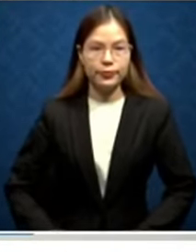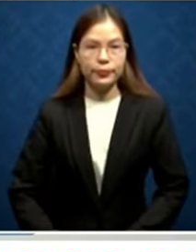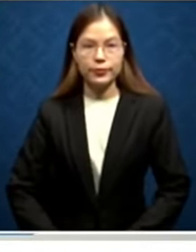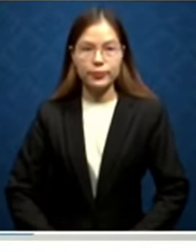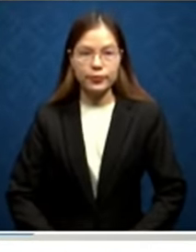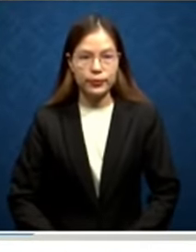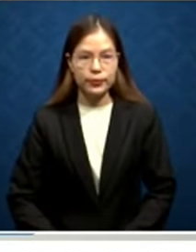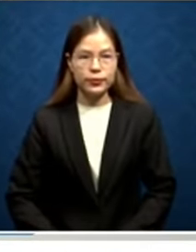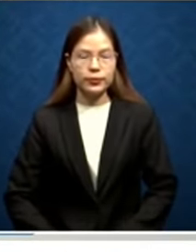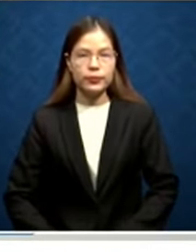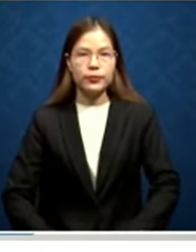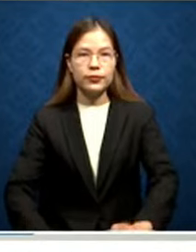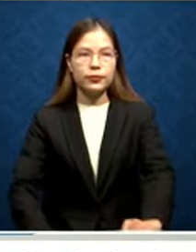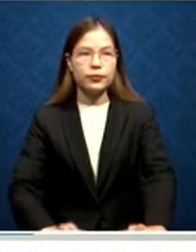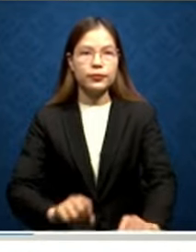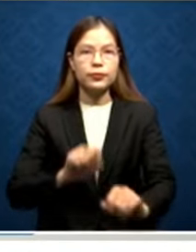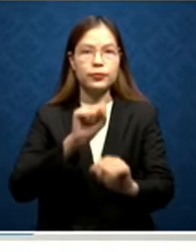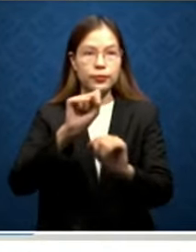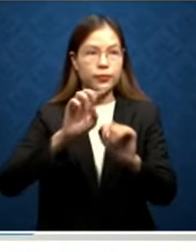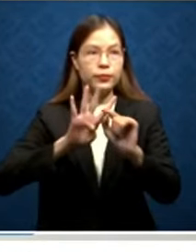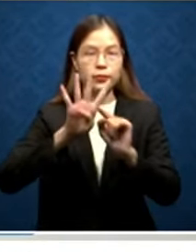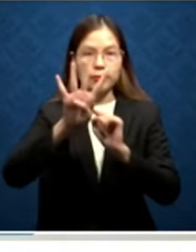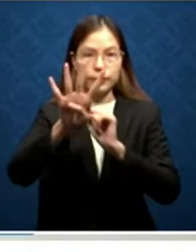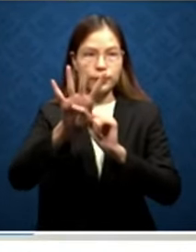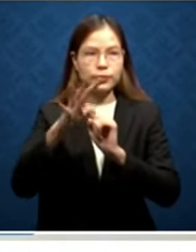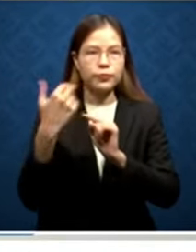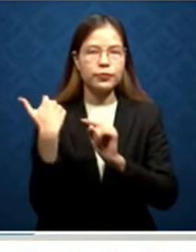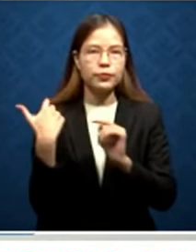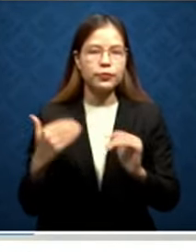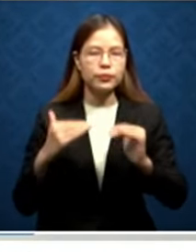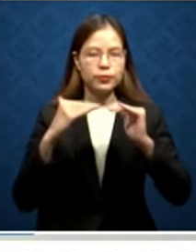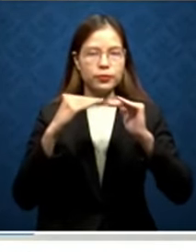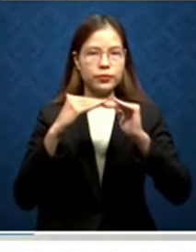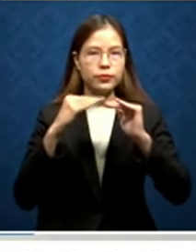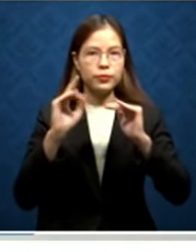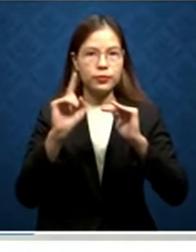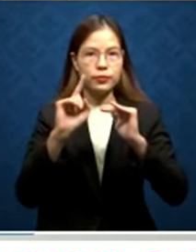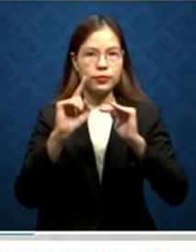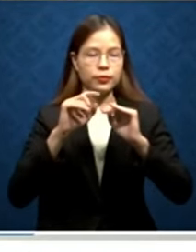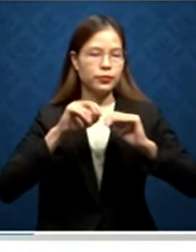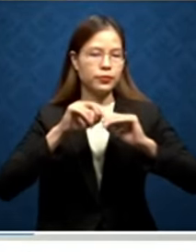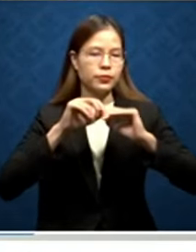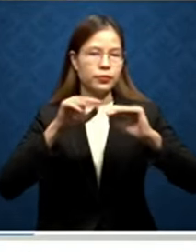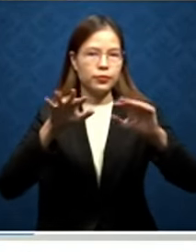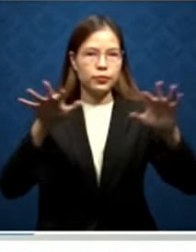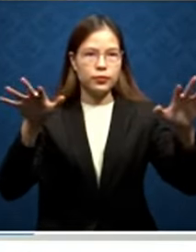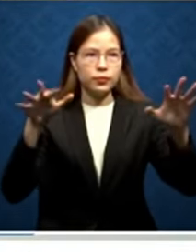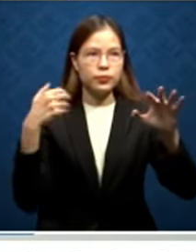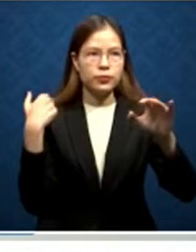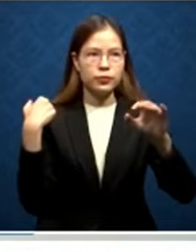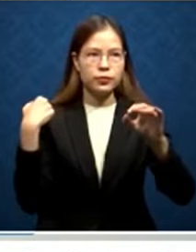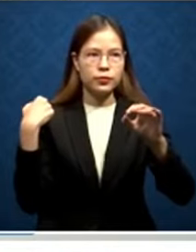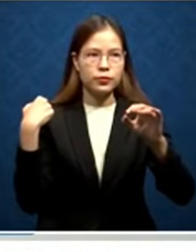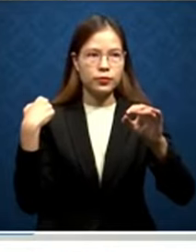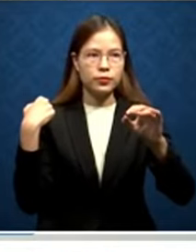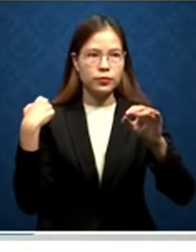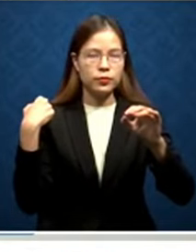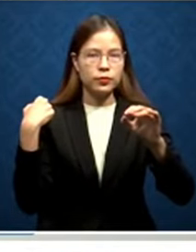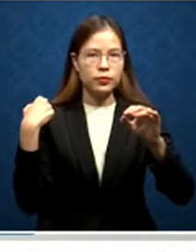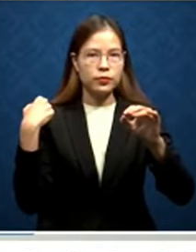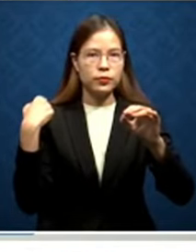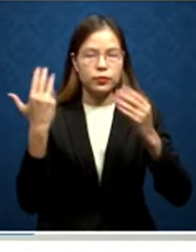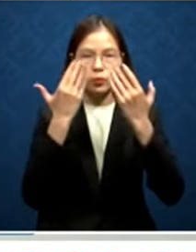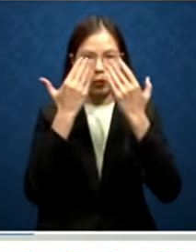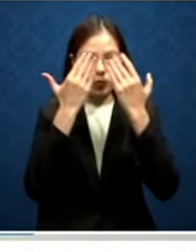คใหม่ต้องสร้างสมดุลให้เกิดขึ้นในสังคมเราจะเปิดกว้างให้กับทุกศาสนาเราจะเปิดพื้น